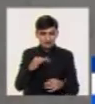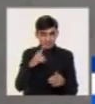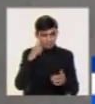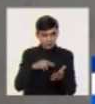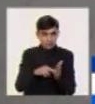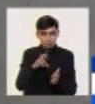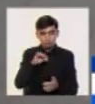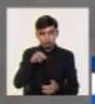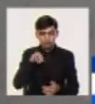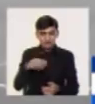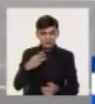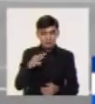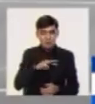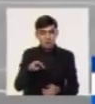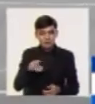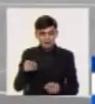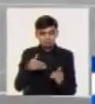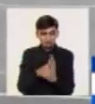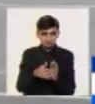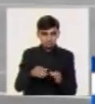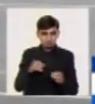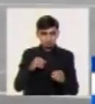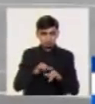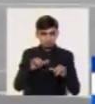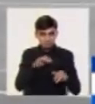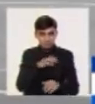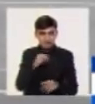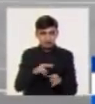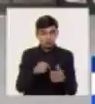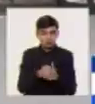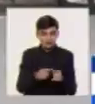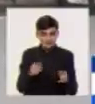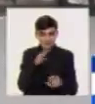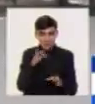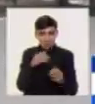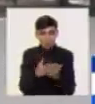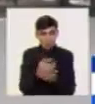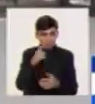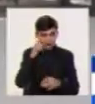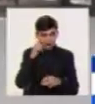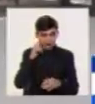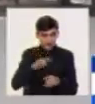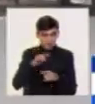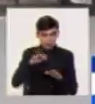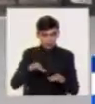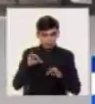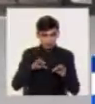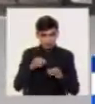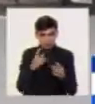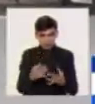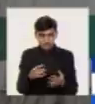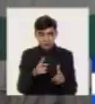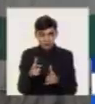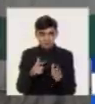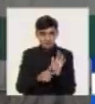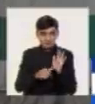өзінде бюджеттің 30 миллион теңгеден аса ақшасын жұмсапты. Бірақ осыған дейінгі әкімдер жаңа әуежайдың тек концепциясын дайындауға ғана